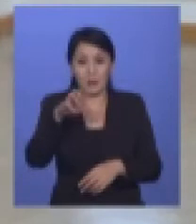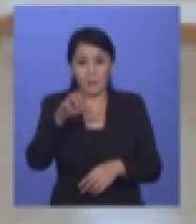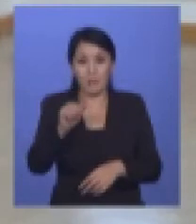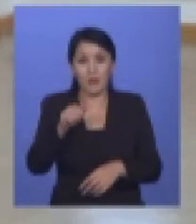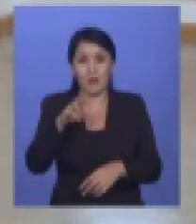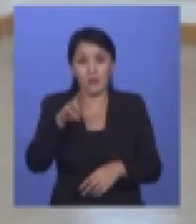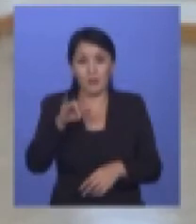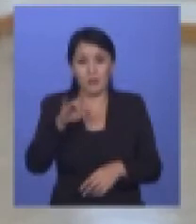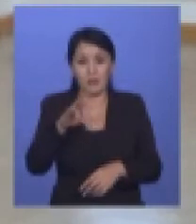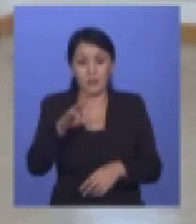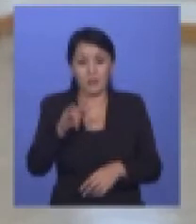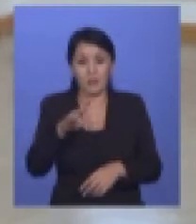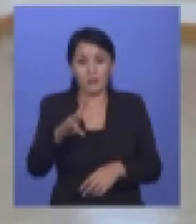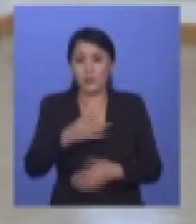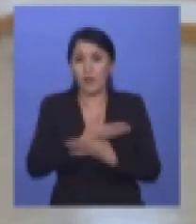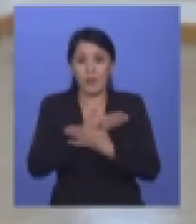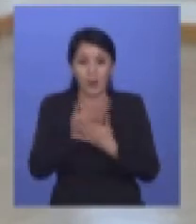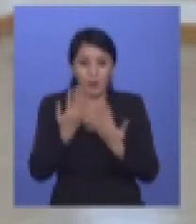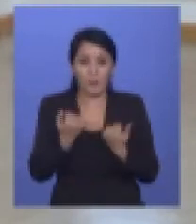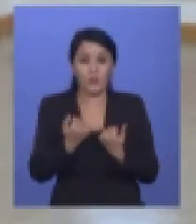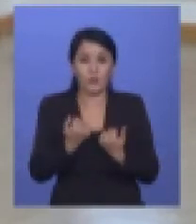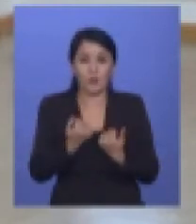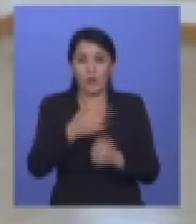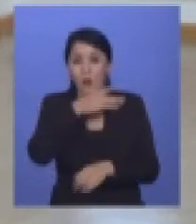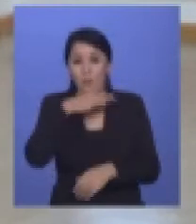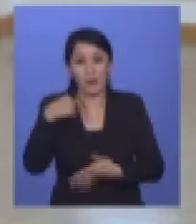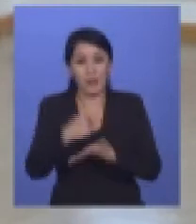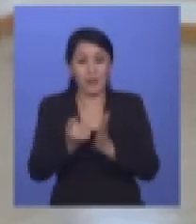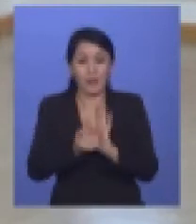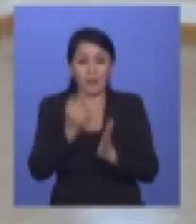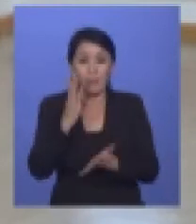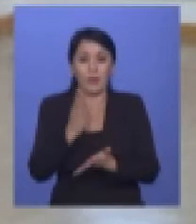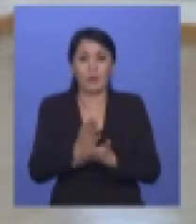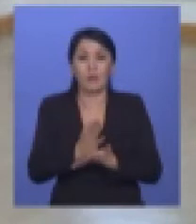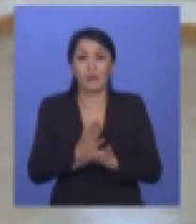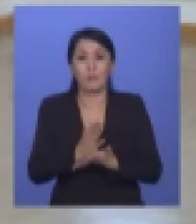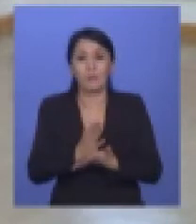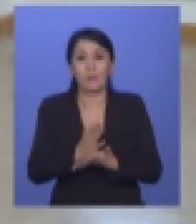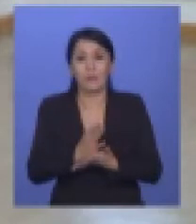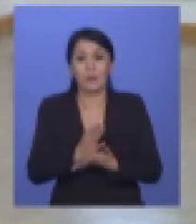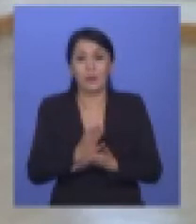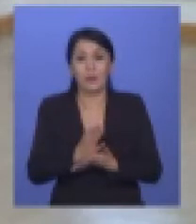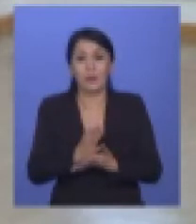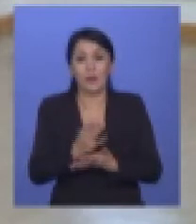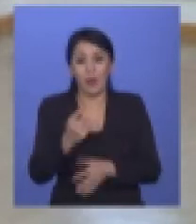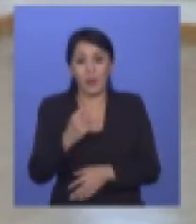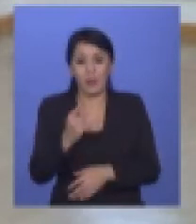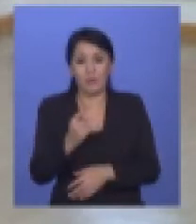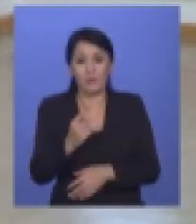Кенесары ханның басының жоқ екендігін бірнеше дәлелдемелер келтіре отырып, яғни айтқан болатынды.